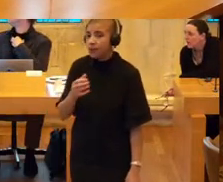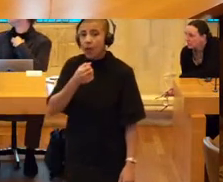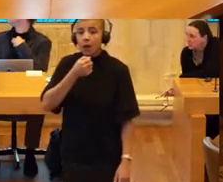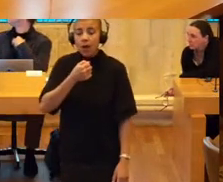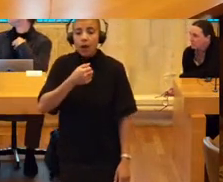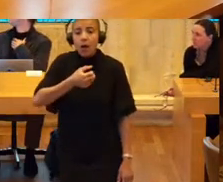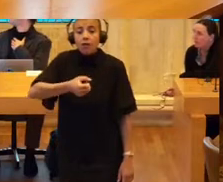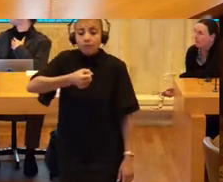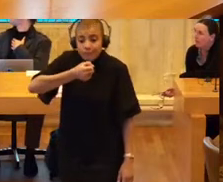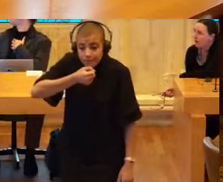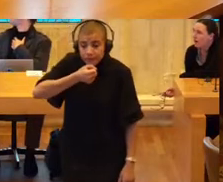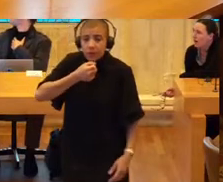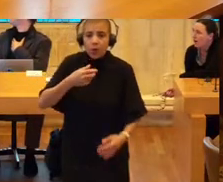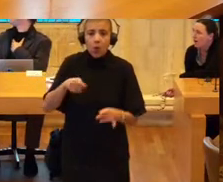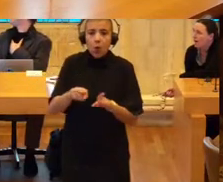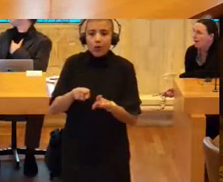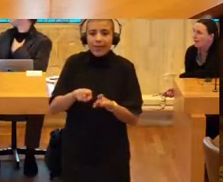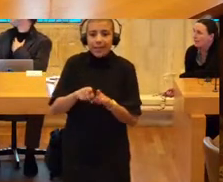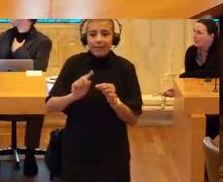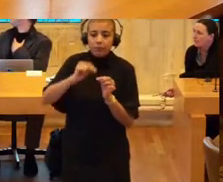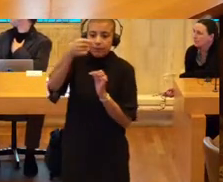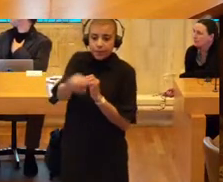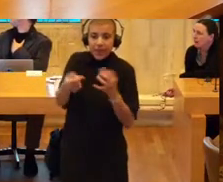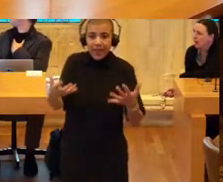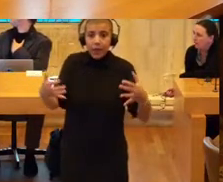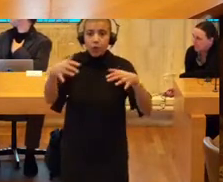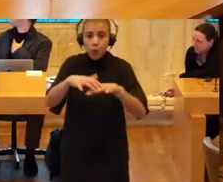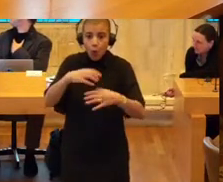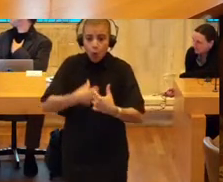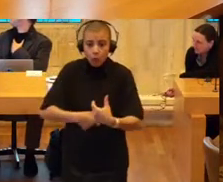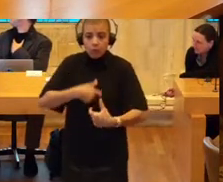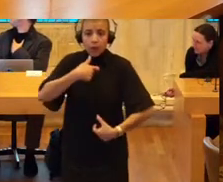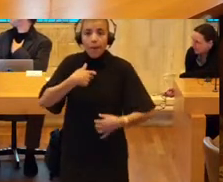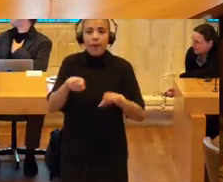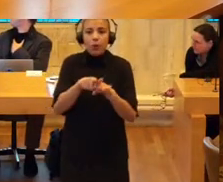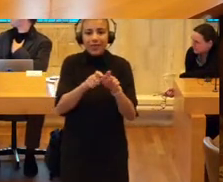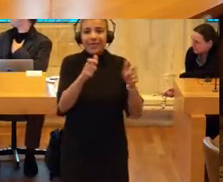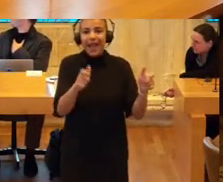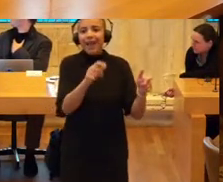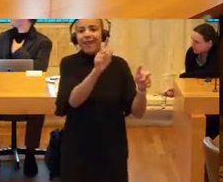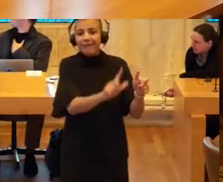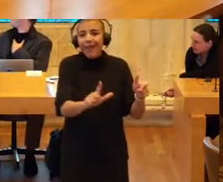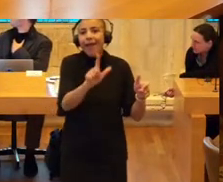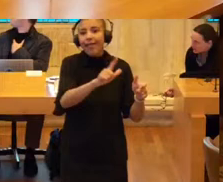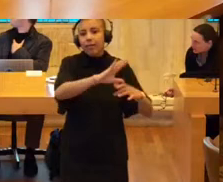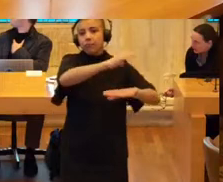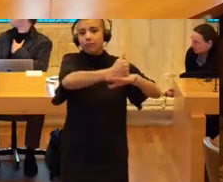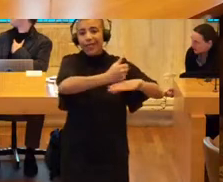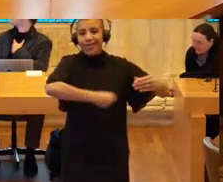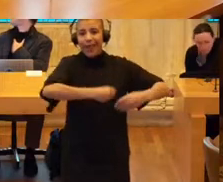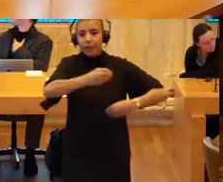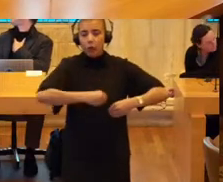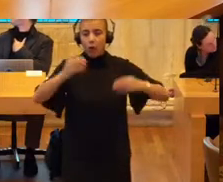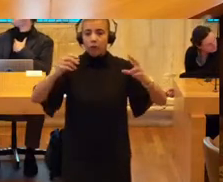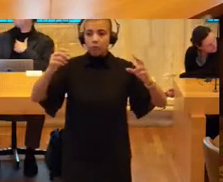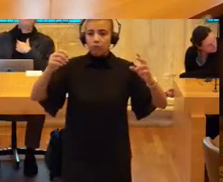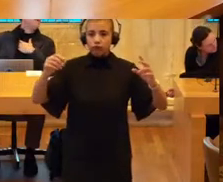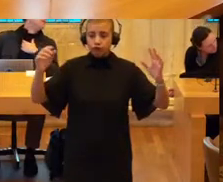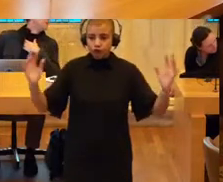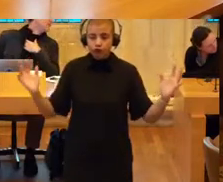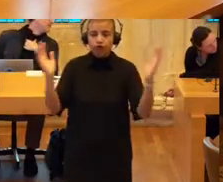On rencontre avec Joël Bruno prochainement le directeur du site des Galeries Lafayette pour voir un petit peu avec lui un peu plus précisément